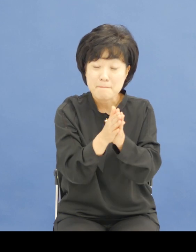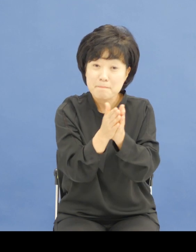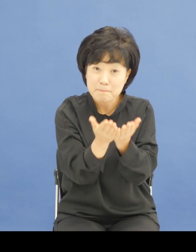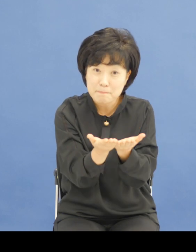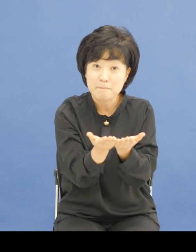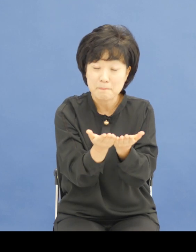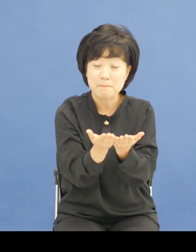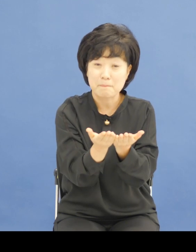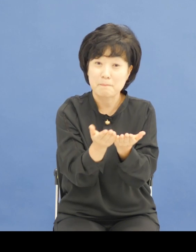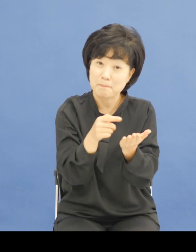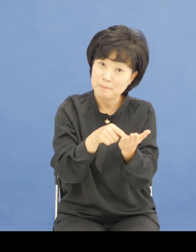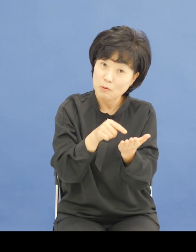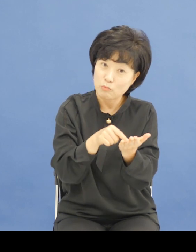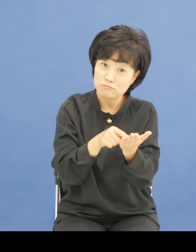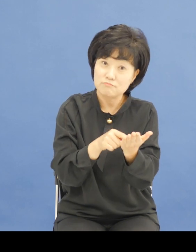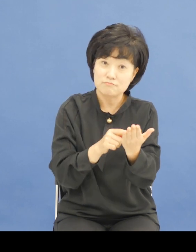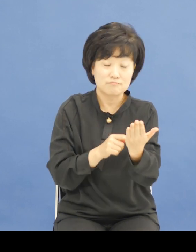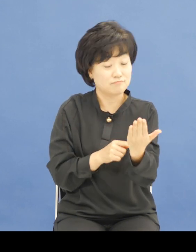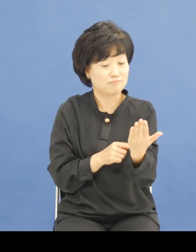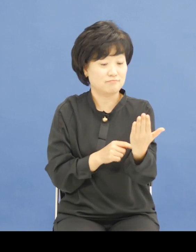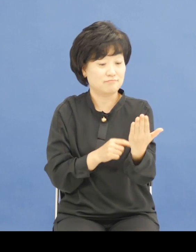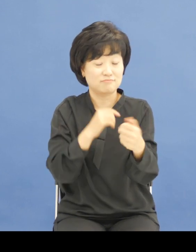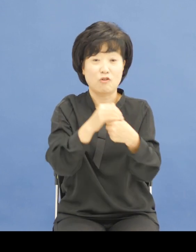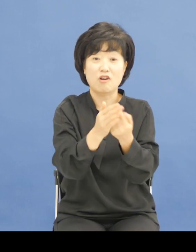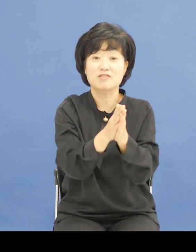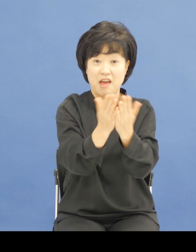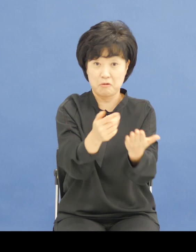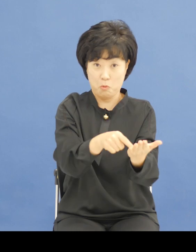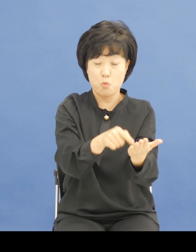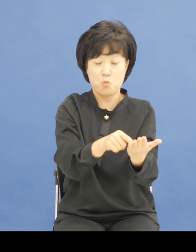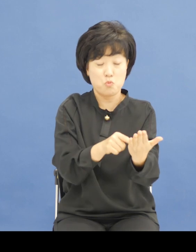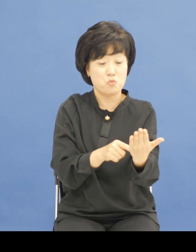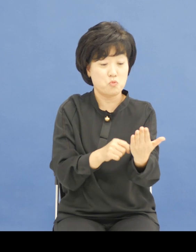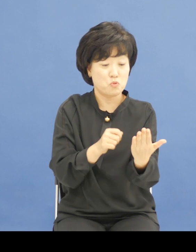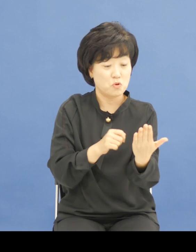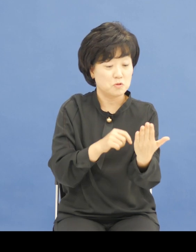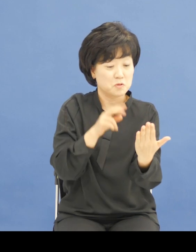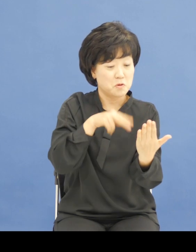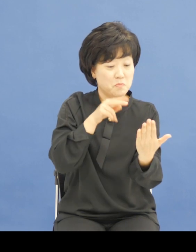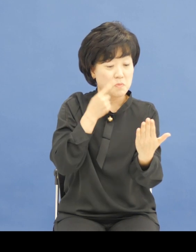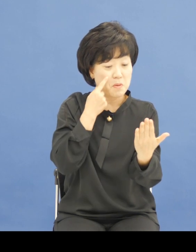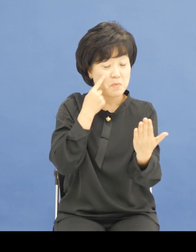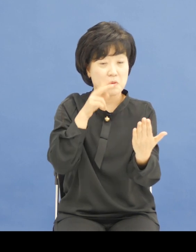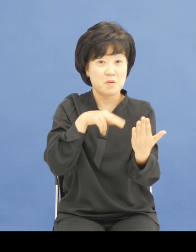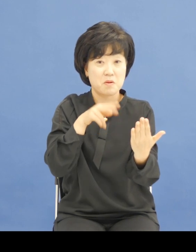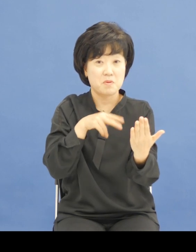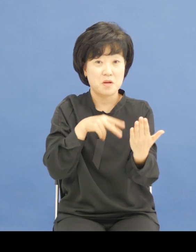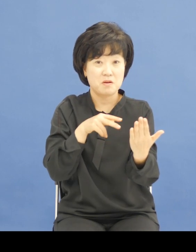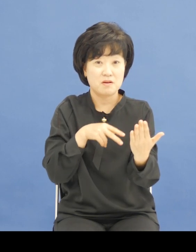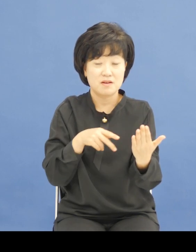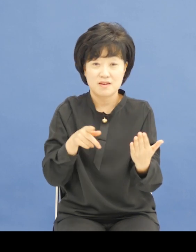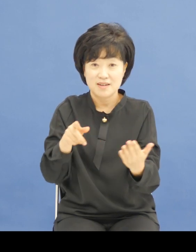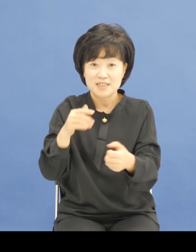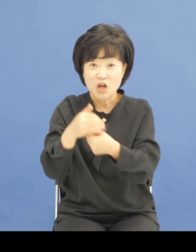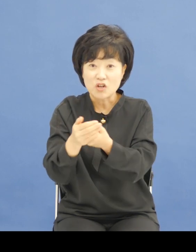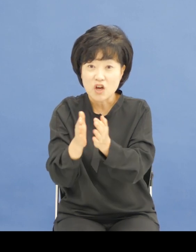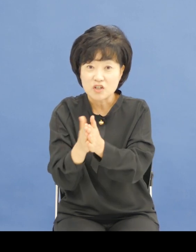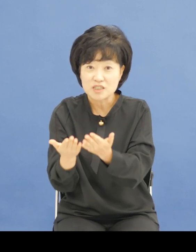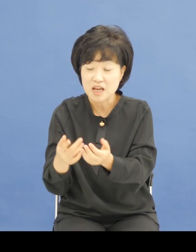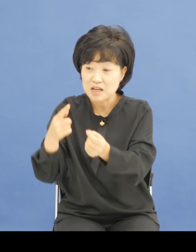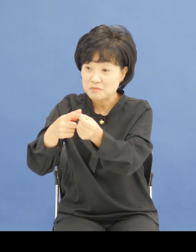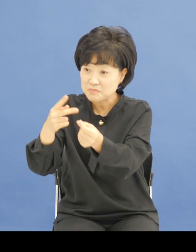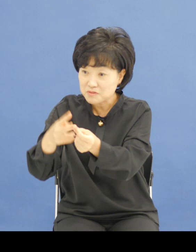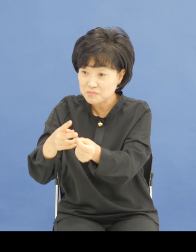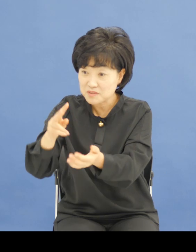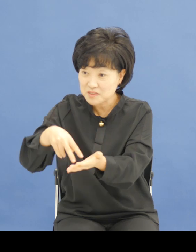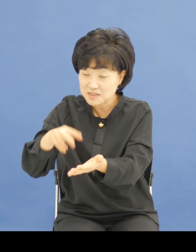한 군데만 한번 읽어보세요. 한번 읽어보세요. 거기. 예, 거기 한번 읽어보세요. 성경책 두 번째 읽는 거죠? 처음이죠.